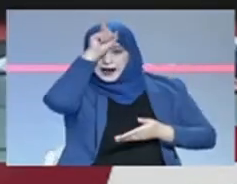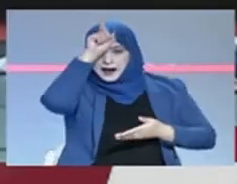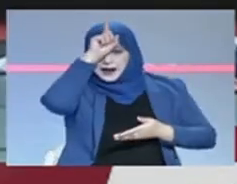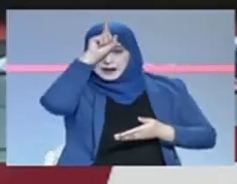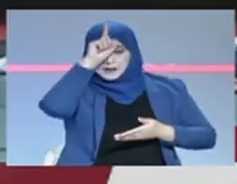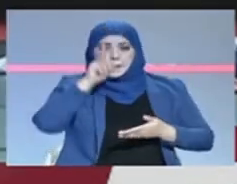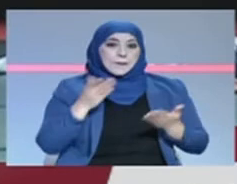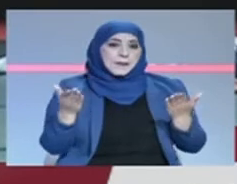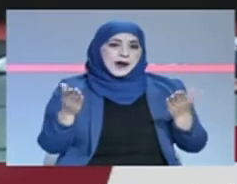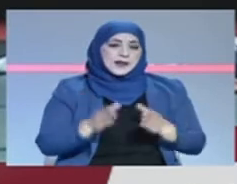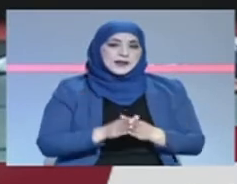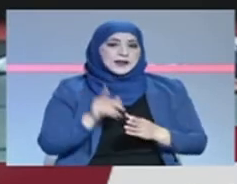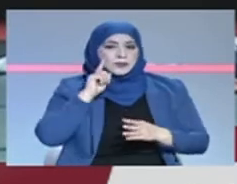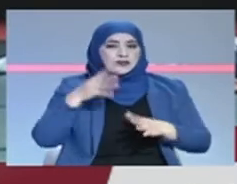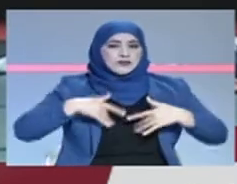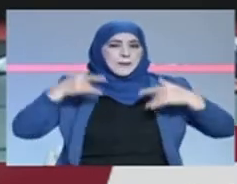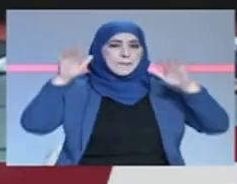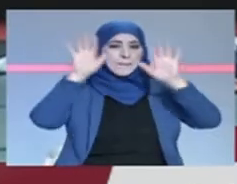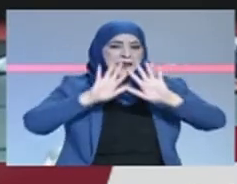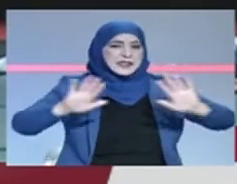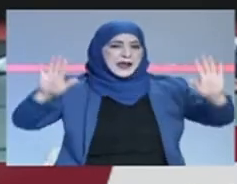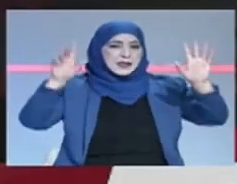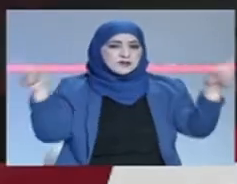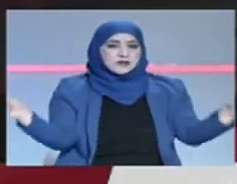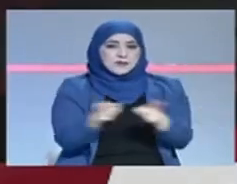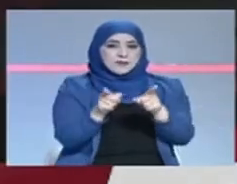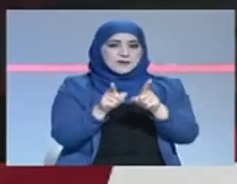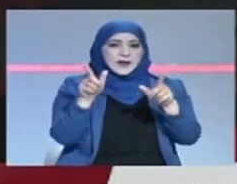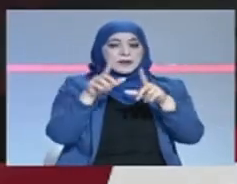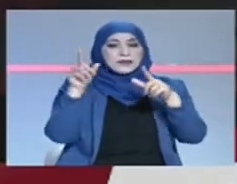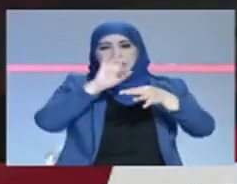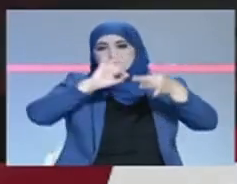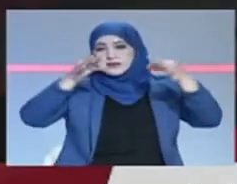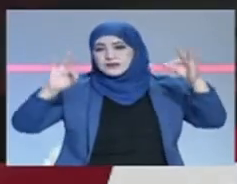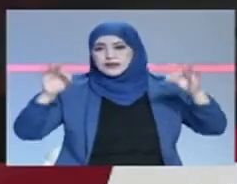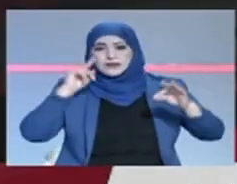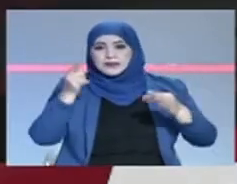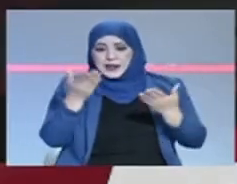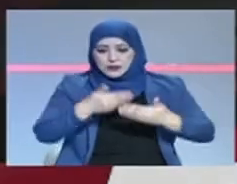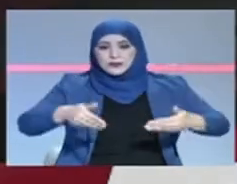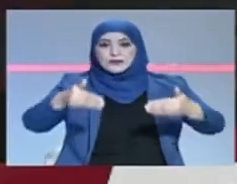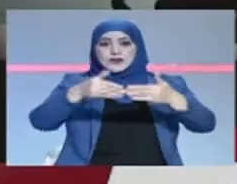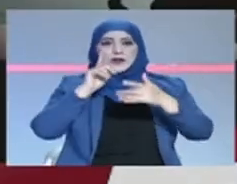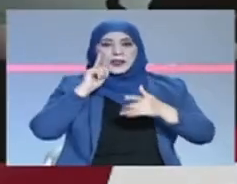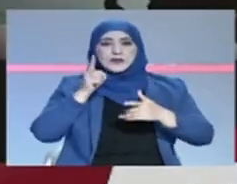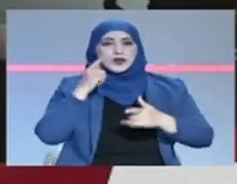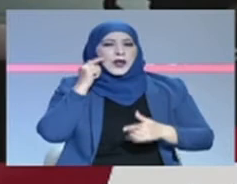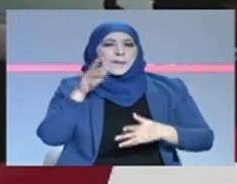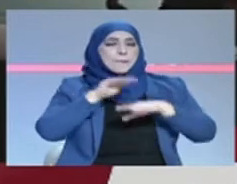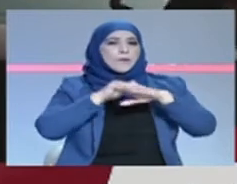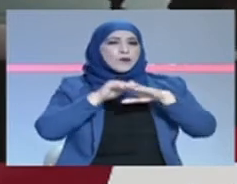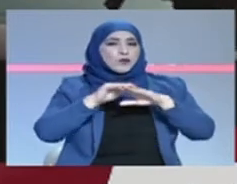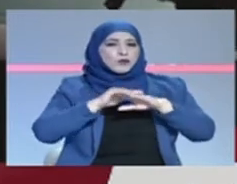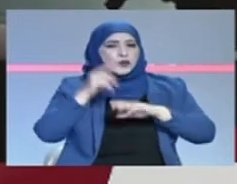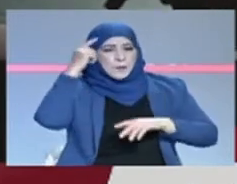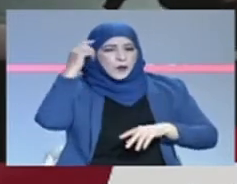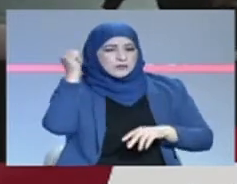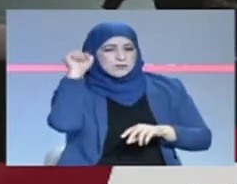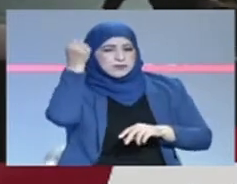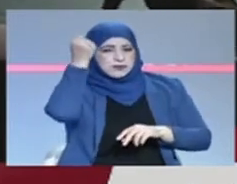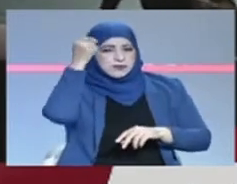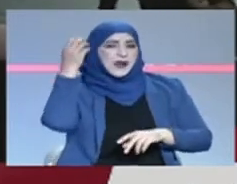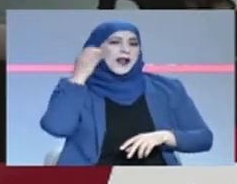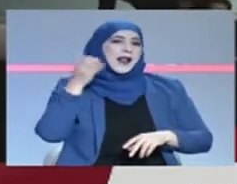ماينبرغ لومارتير، مسرحية يلخص مشهدها الأخير المسارات التي يؤدي إليها التطرف الديني وهو العنف